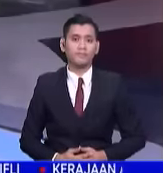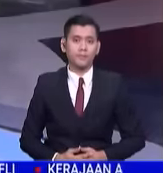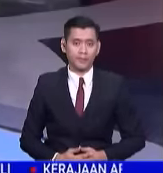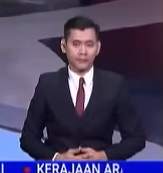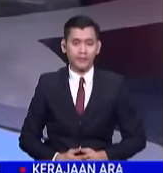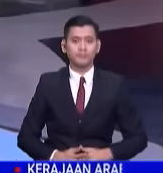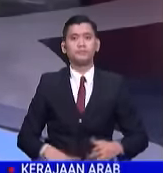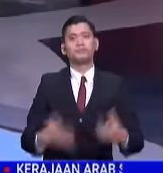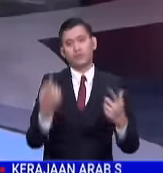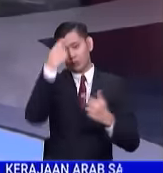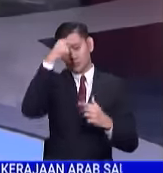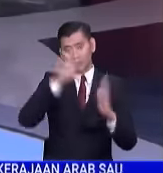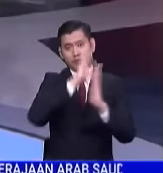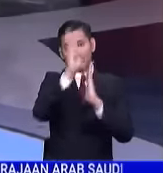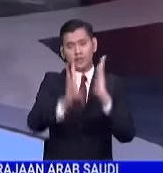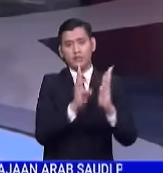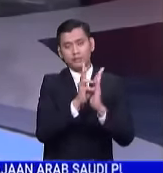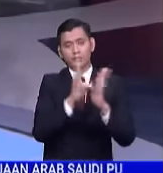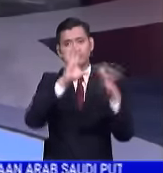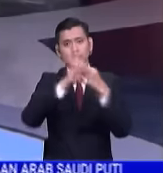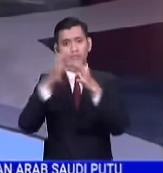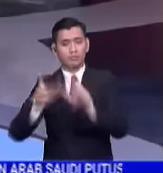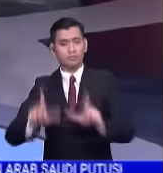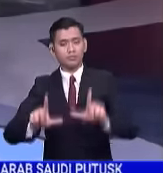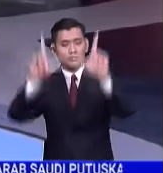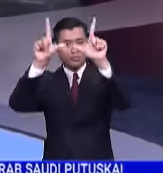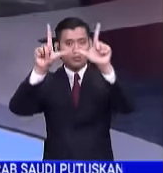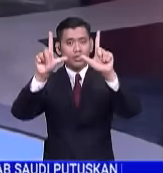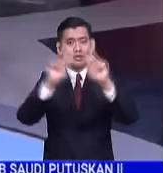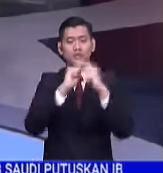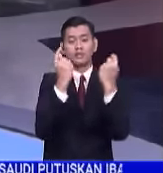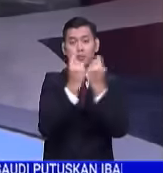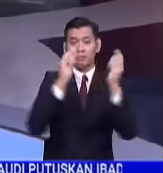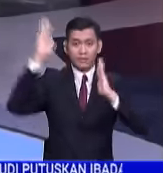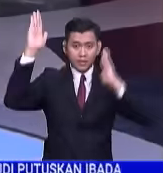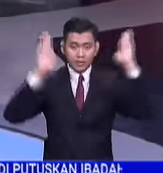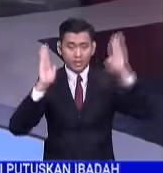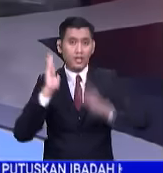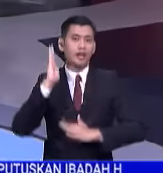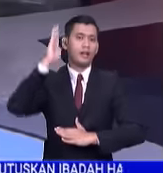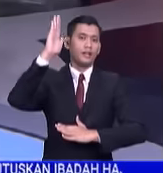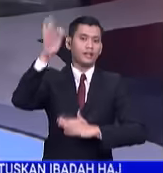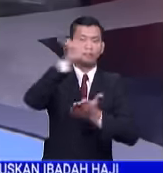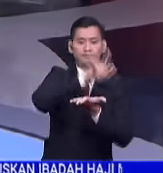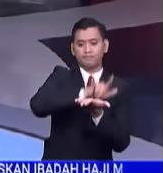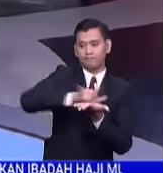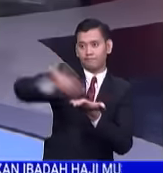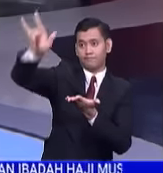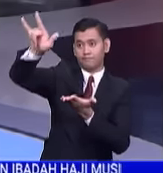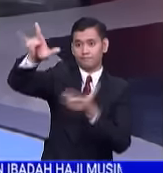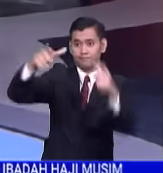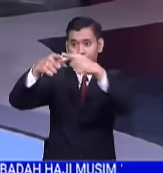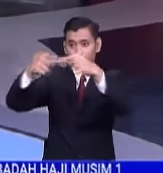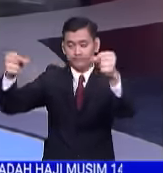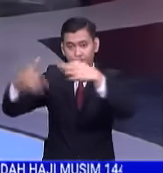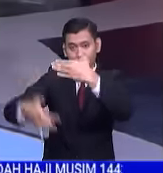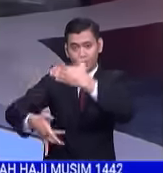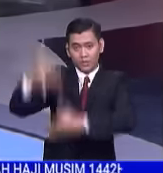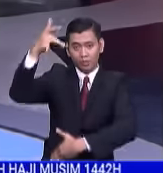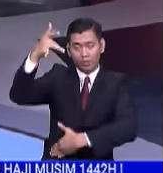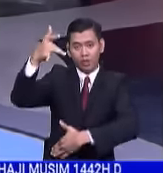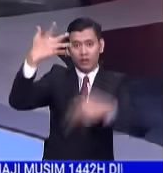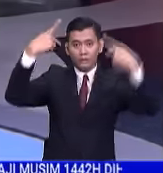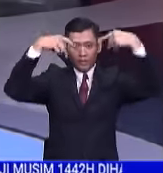Menjelang Temasya Paralimpi Tokyo 2020 Ogos ini, kontijen negara difahamkan akan berlepas lebih awal ke Jepun. Presiden